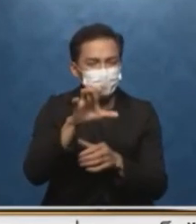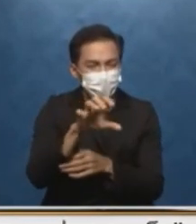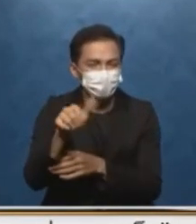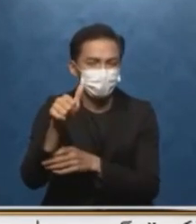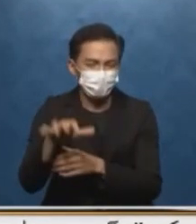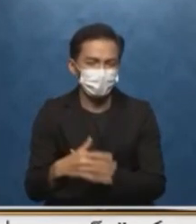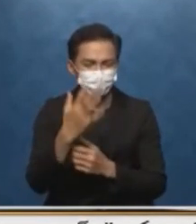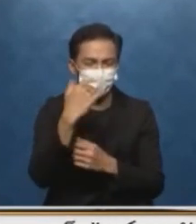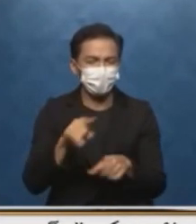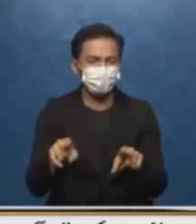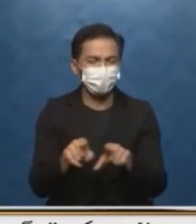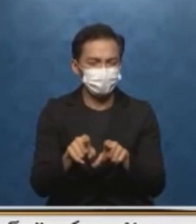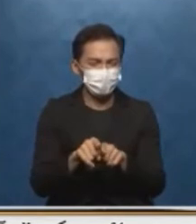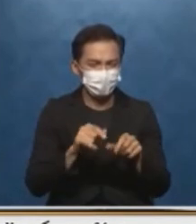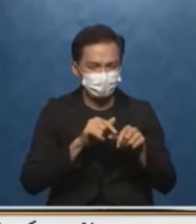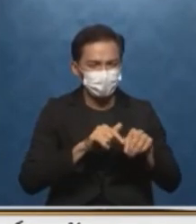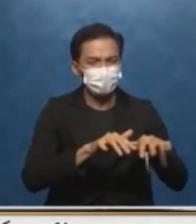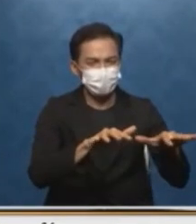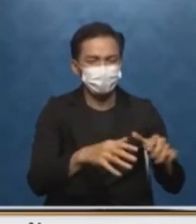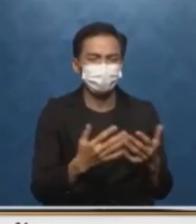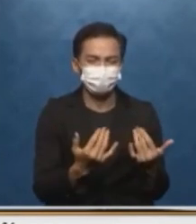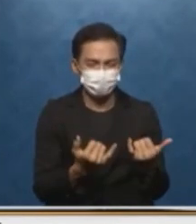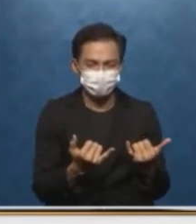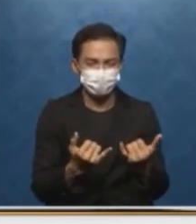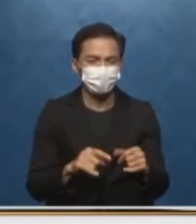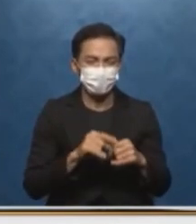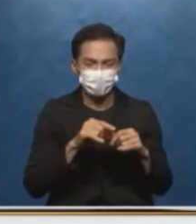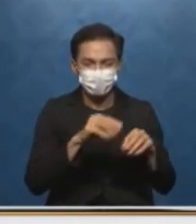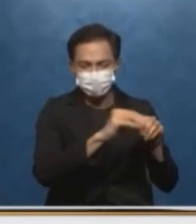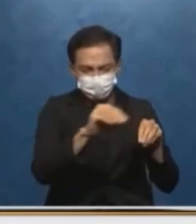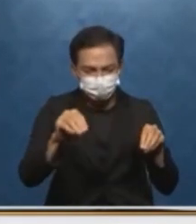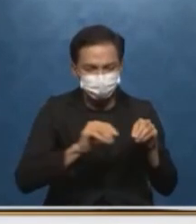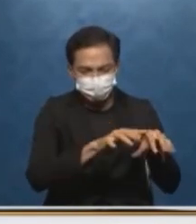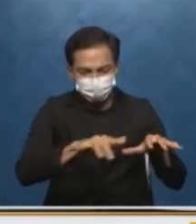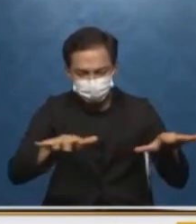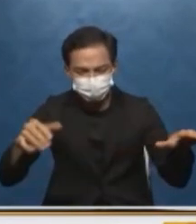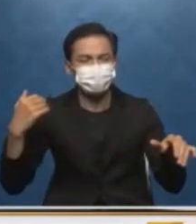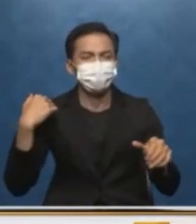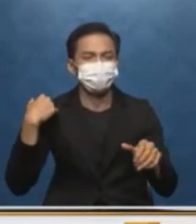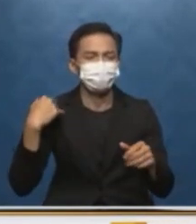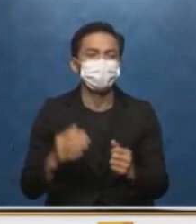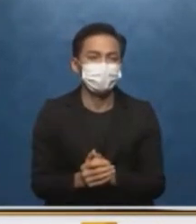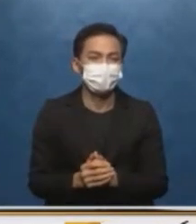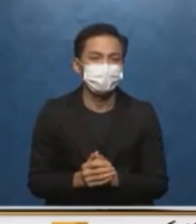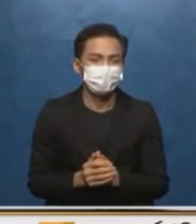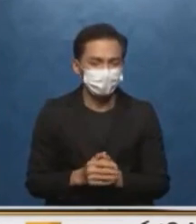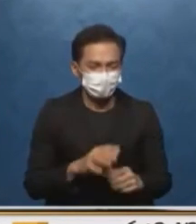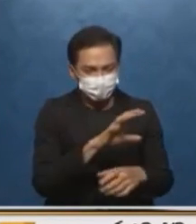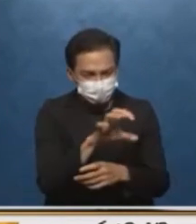การแพร่เชื้อเพราะว่ามันไปไกลแล้วค่ะหลายคลัสเตอร์เหลือเกินนะคะจับต้นชนปลายไม่ถูกว่าจะต้องเอายัง